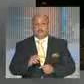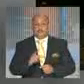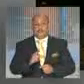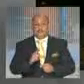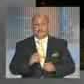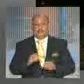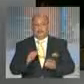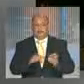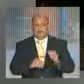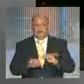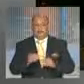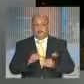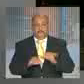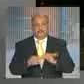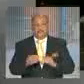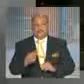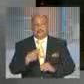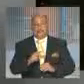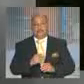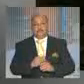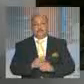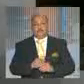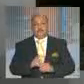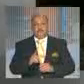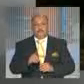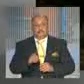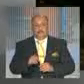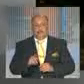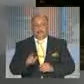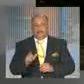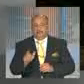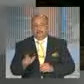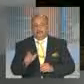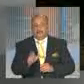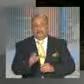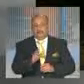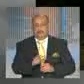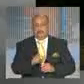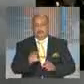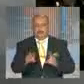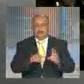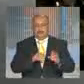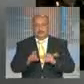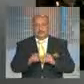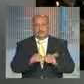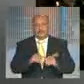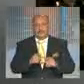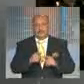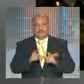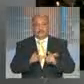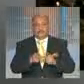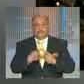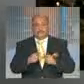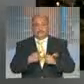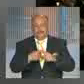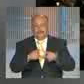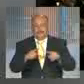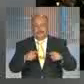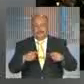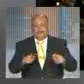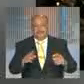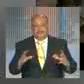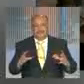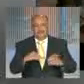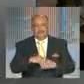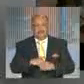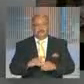3 سنين وأكثر اللي كانوا حاضرين وكانوا في أغلب الفترات منتبهين للعرض. المقطوعات الموسيقية